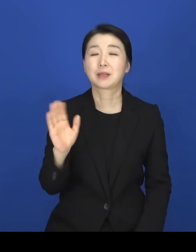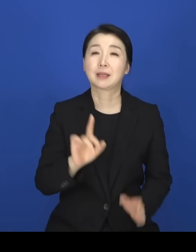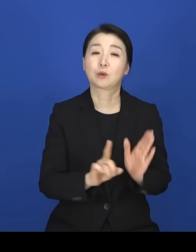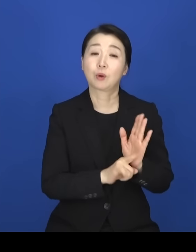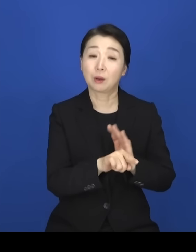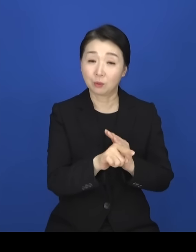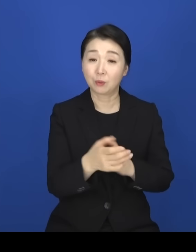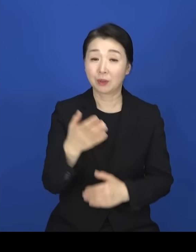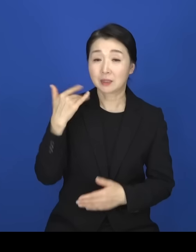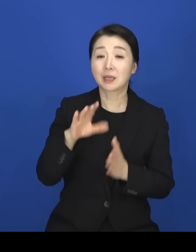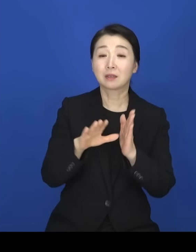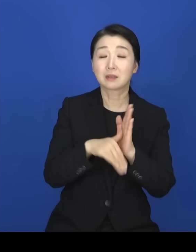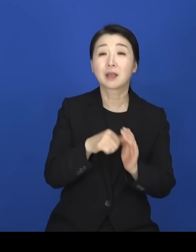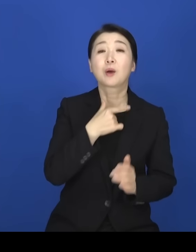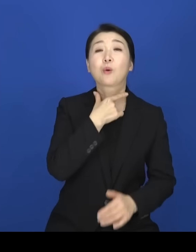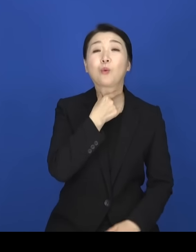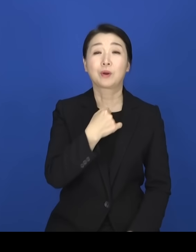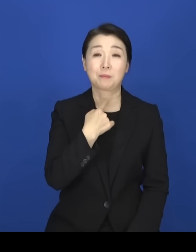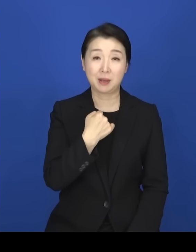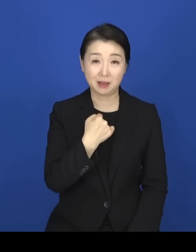CF인데 그때 당시에는 굉장히